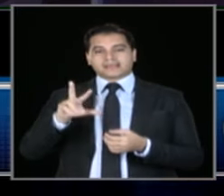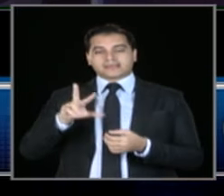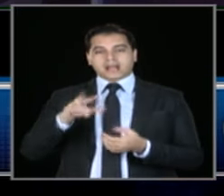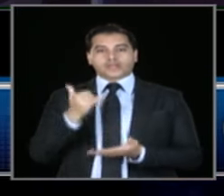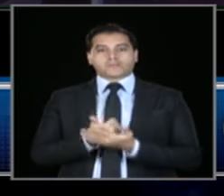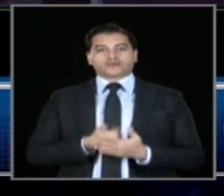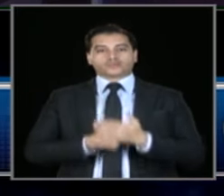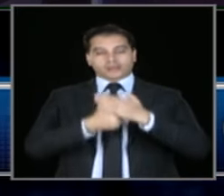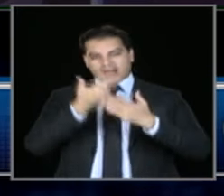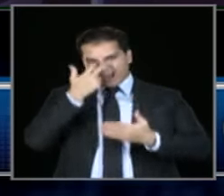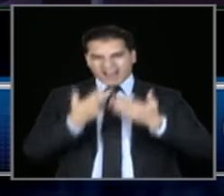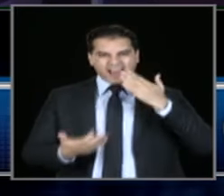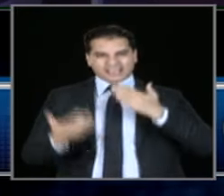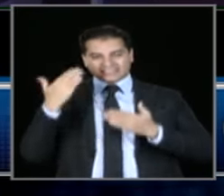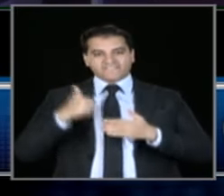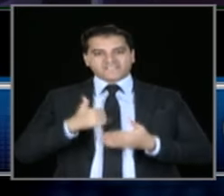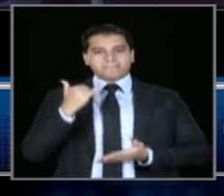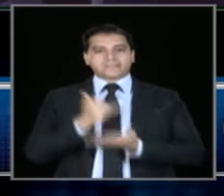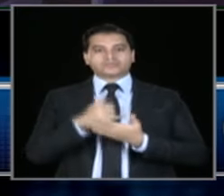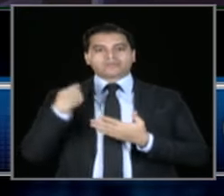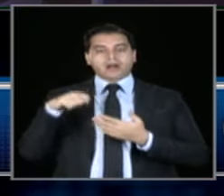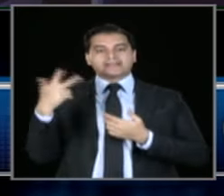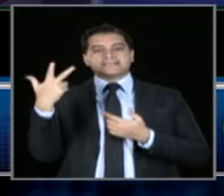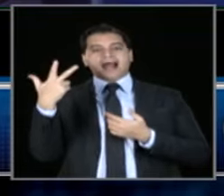بإحدى الجمهوريات القديمة، فما هي؟